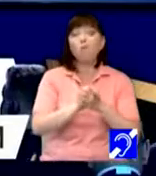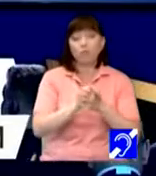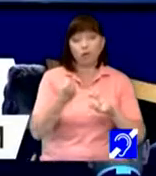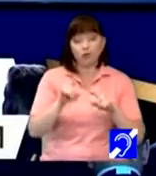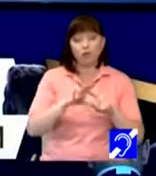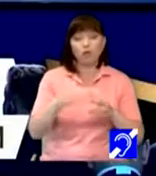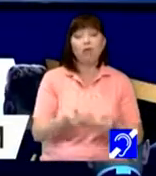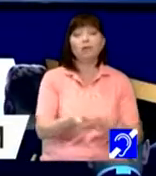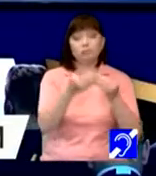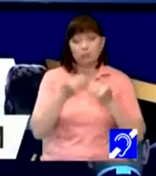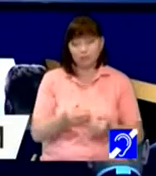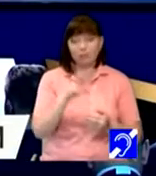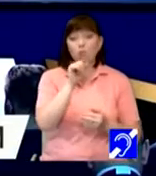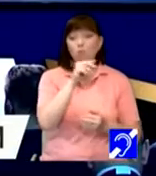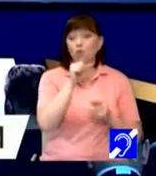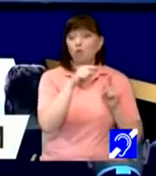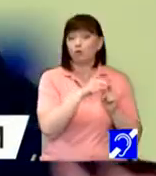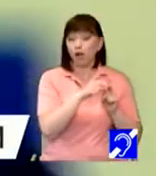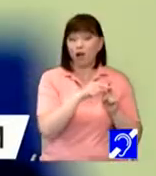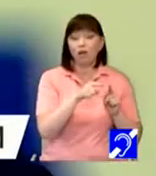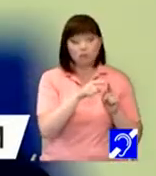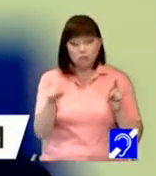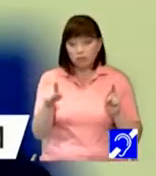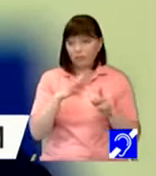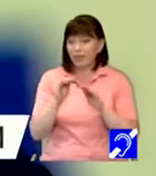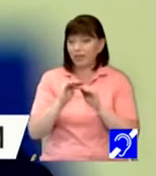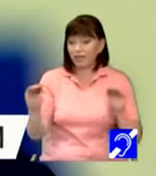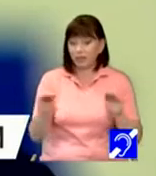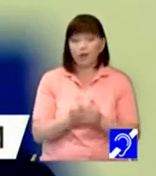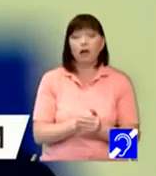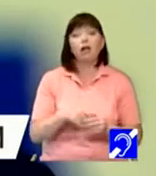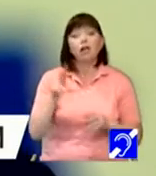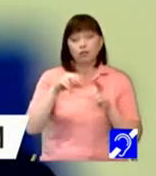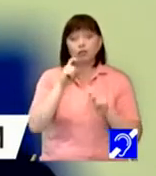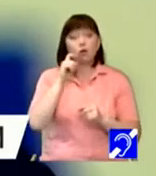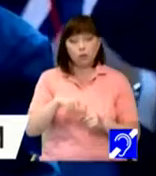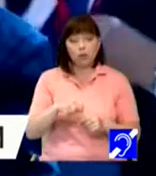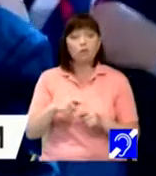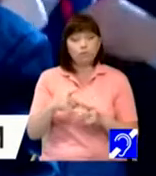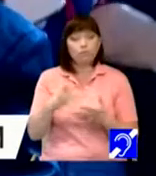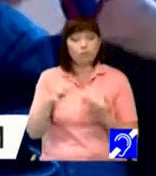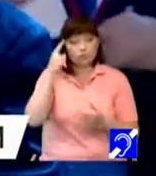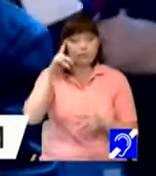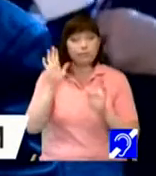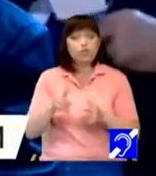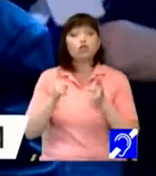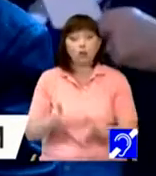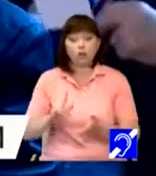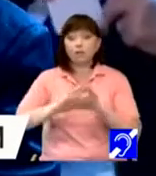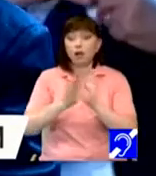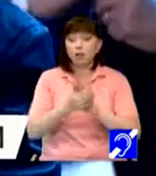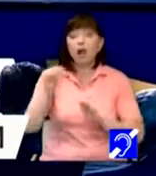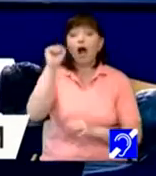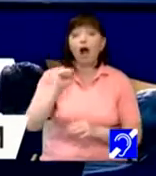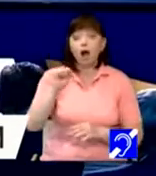după descoperirea masacrului de la Bucha. Potrivit agenției germane de presă DPA, ucrainenii ar fi dispuși să revină la masa negocierilor cu rușii în